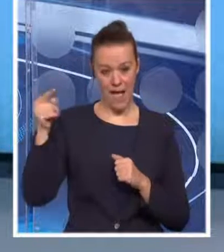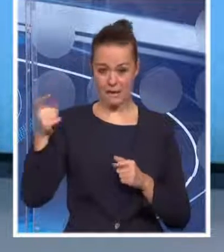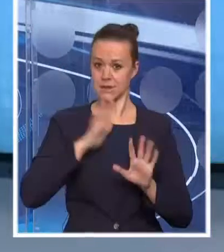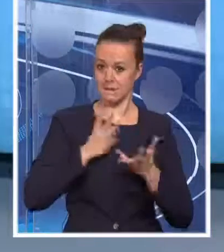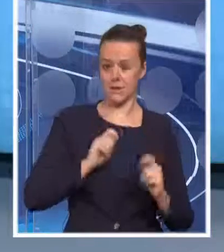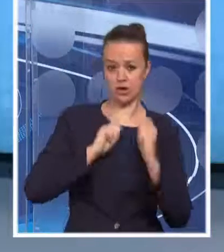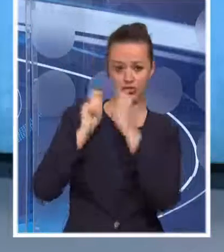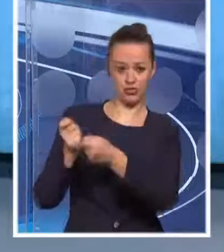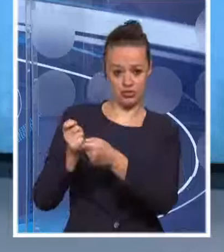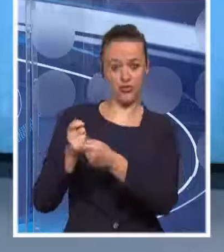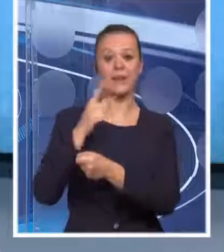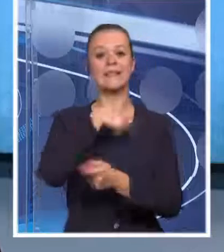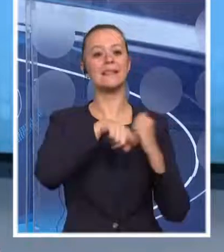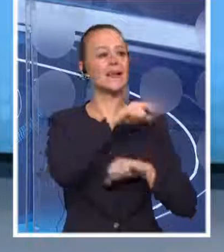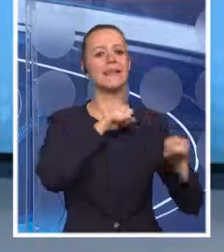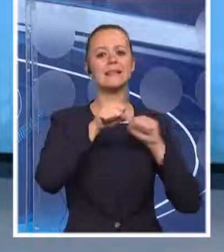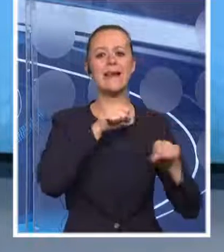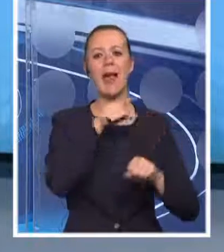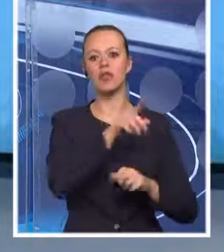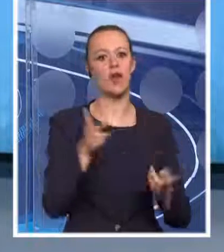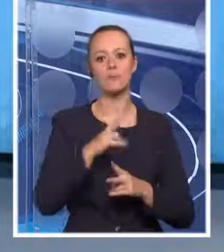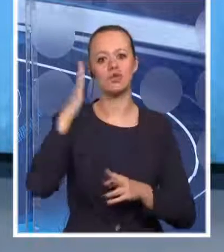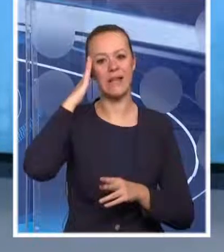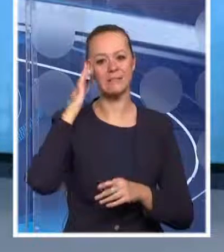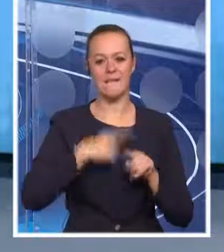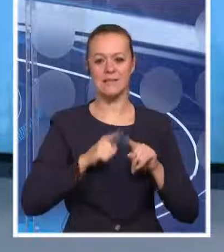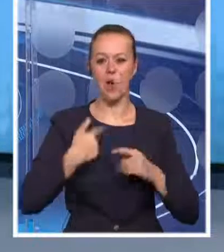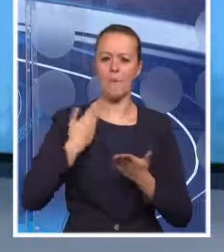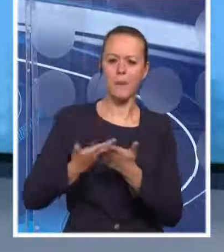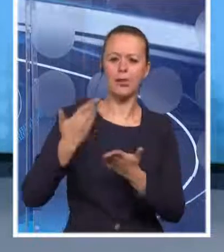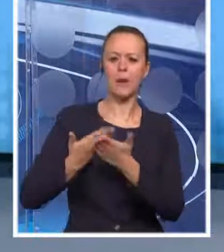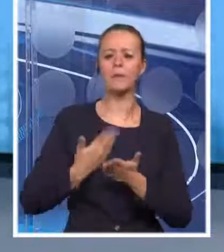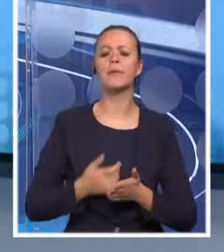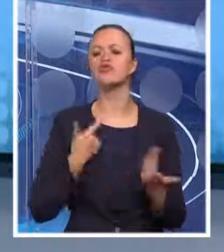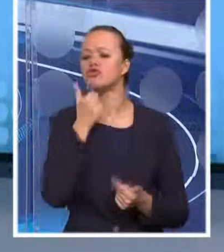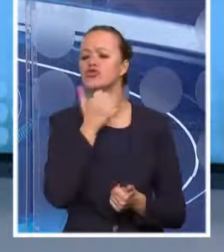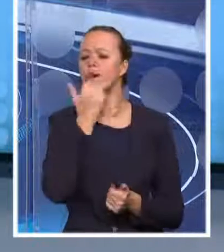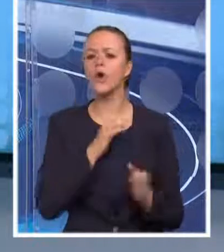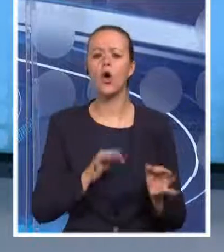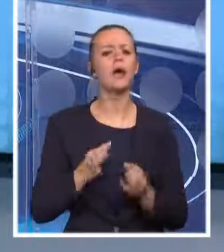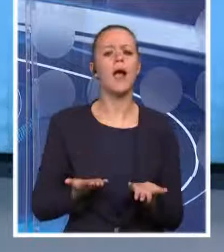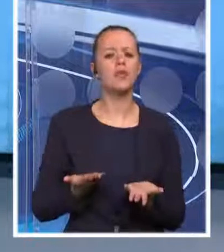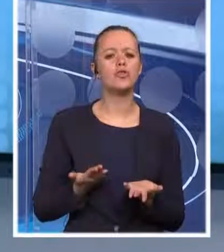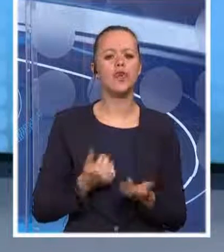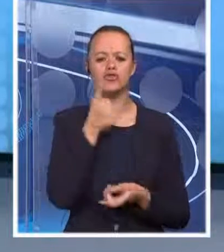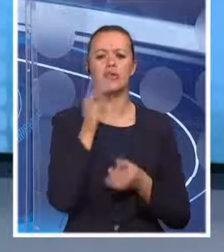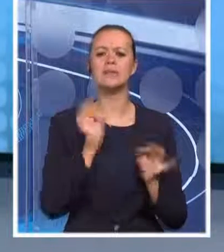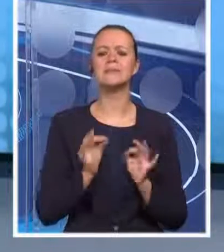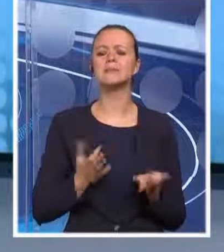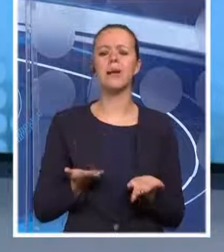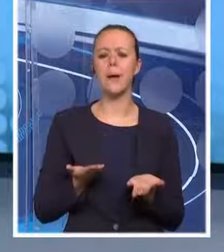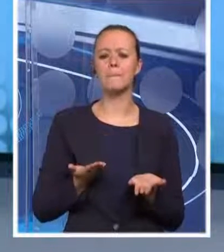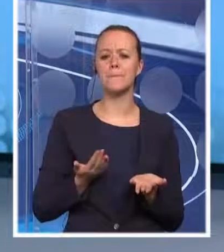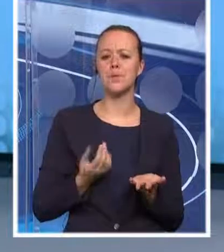moći da spava od vaših predloga, na šta konkretno mislite? Šta je to već spremno? Šta to znači za naše poljoprivrednike dobre